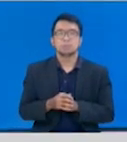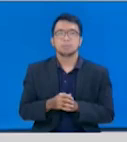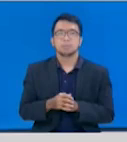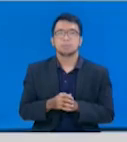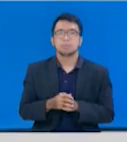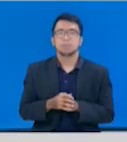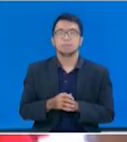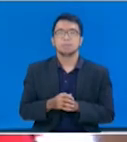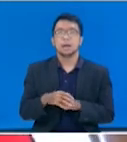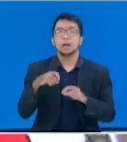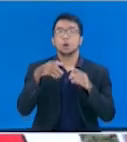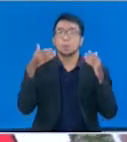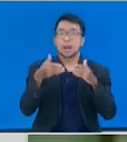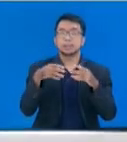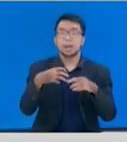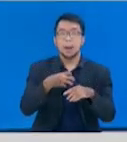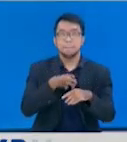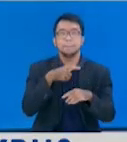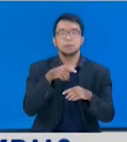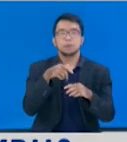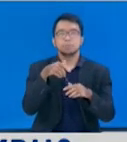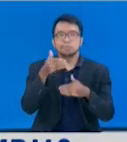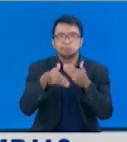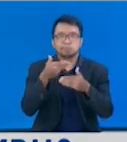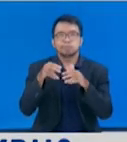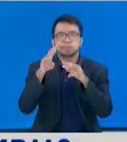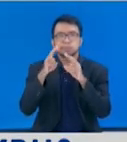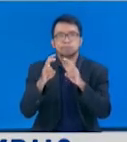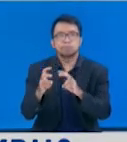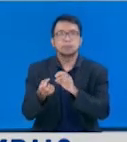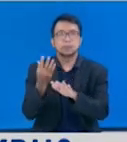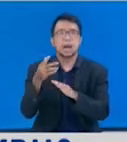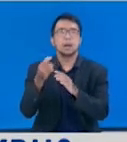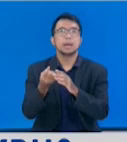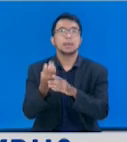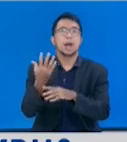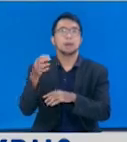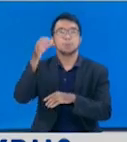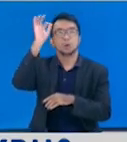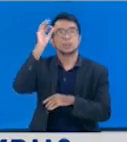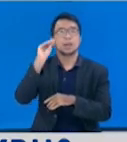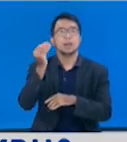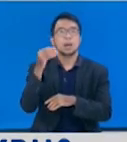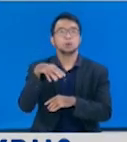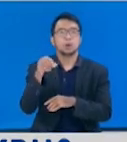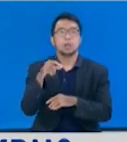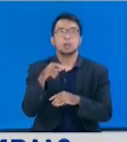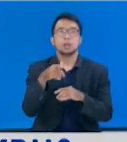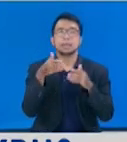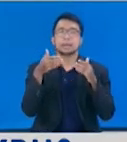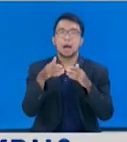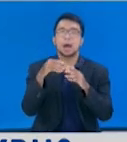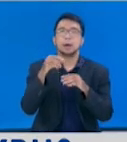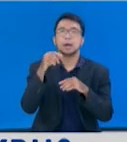Komisi Nasional Hak Asasi Manusia menggali keterangan dari Kepala Kepolisian Resor Metro Kapolres Metro Jakarta Pusat,